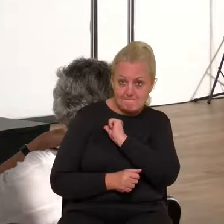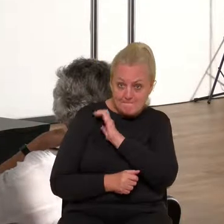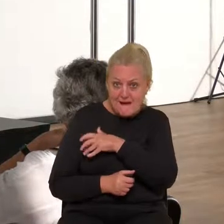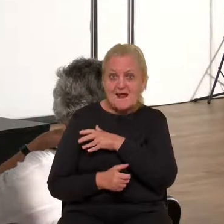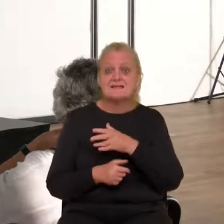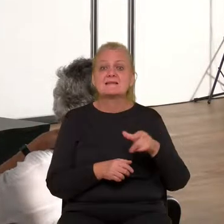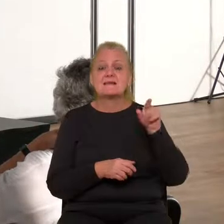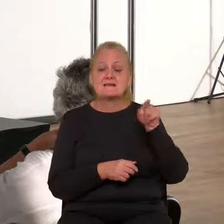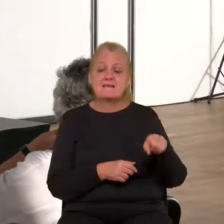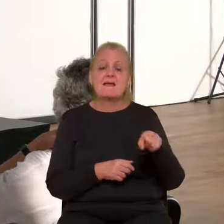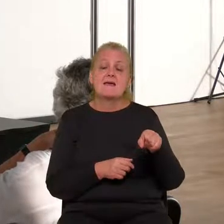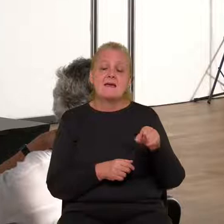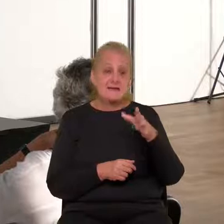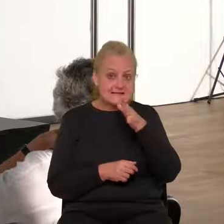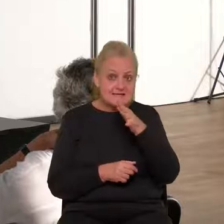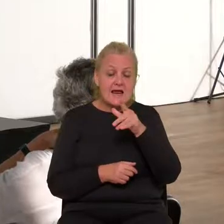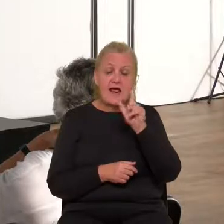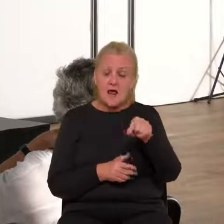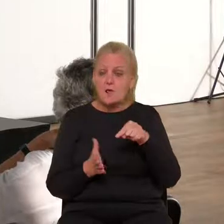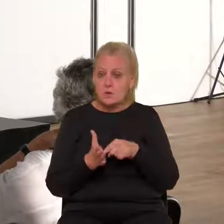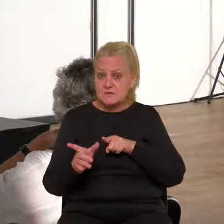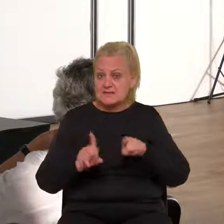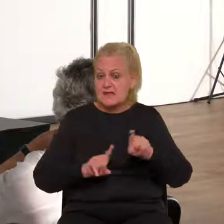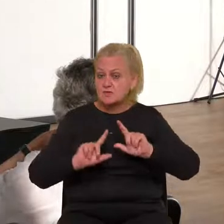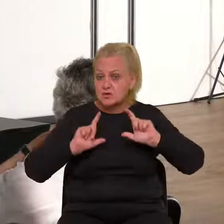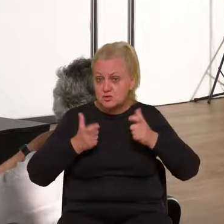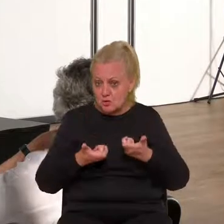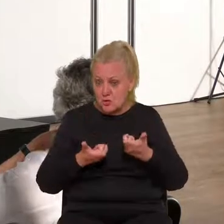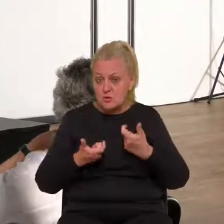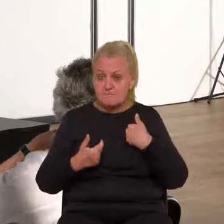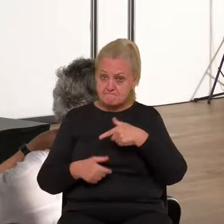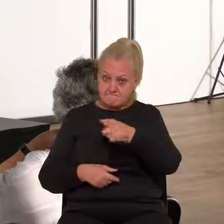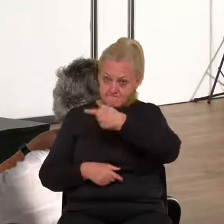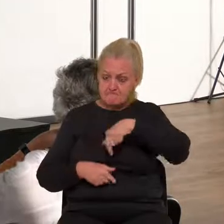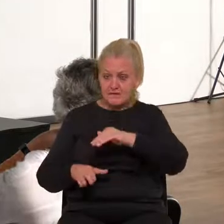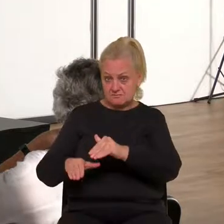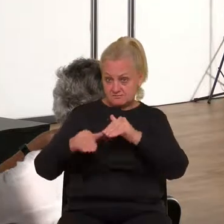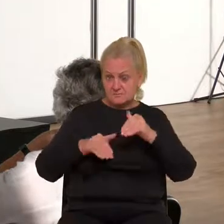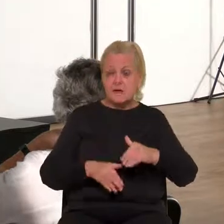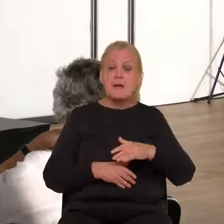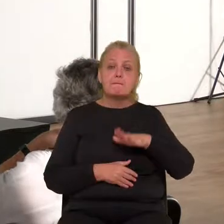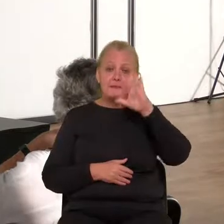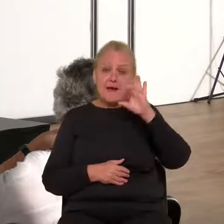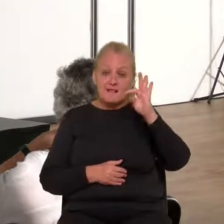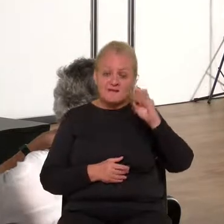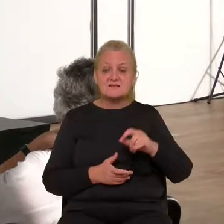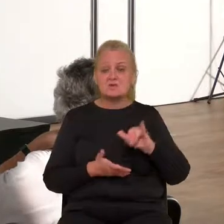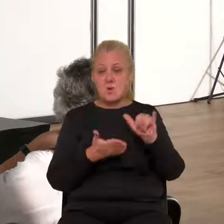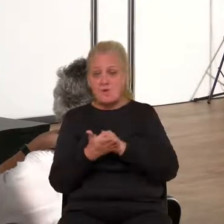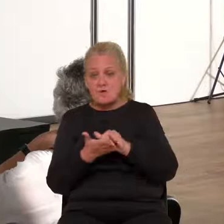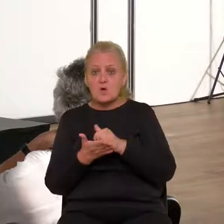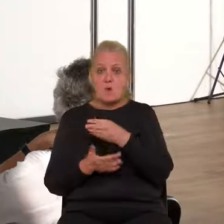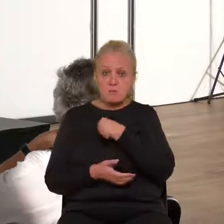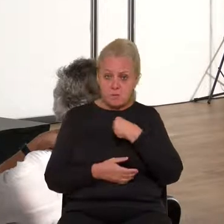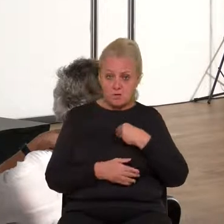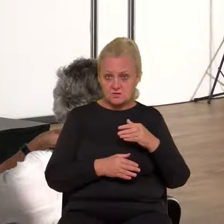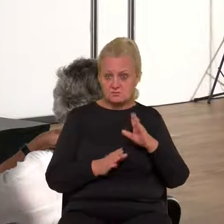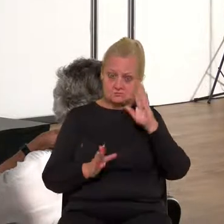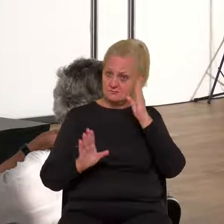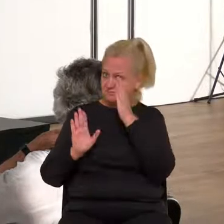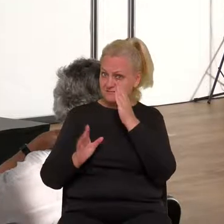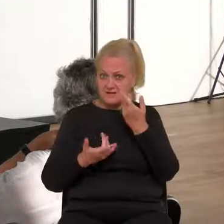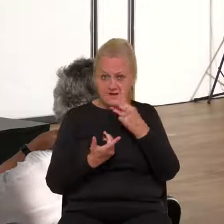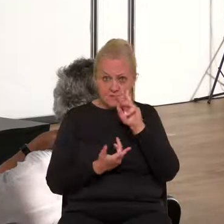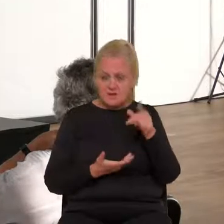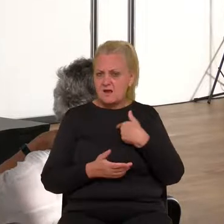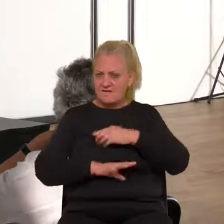ale to nie oznacza, że odwróciliśmy się od tego w Belfaście, w Nowym Jorku czy w Polsce. tak naprawdę. Przykładamy